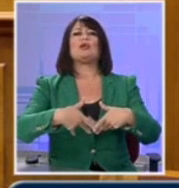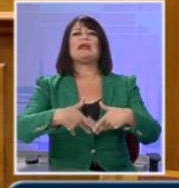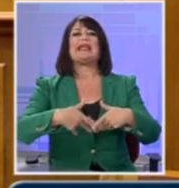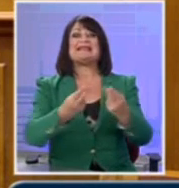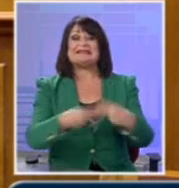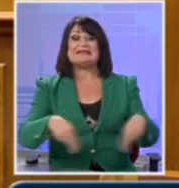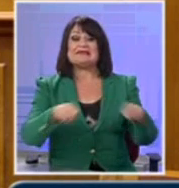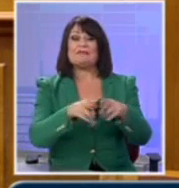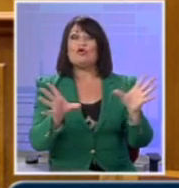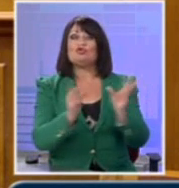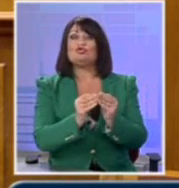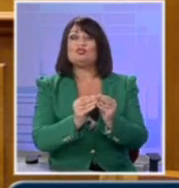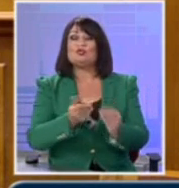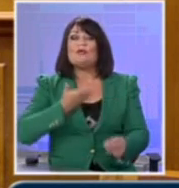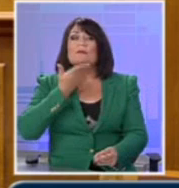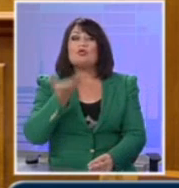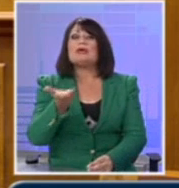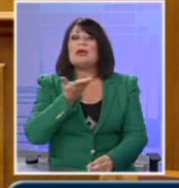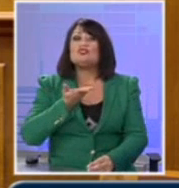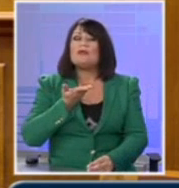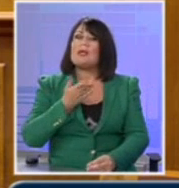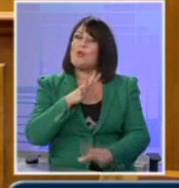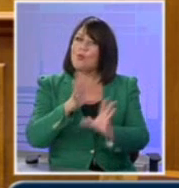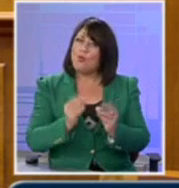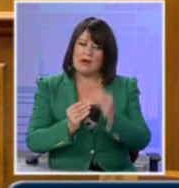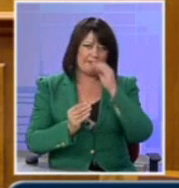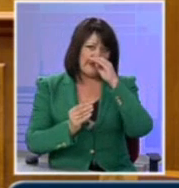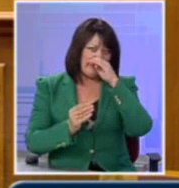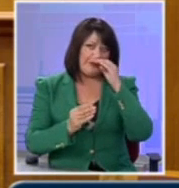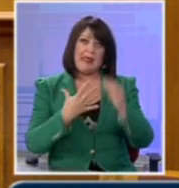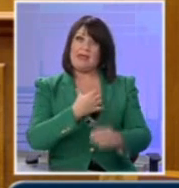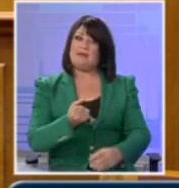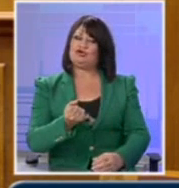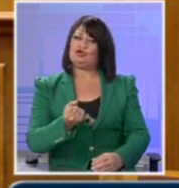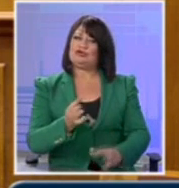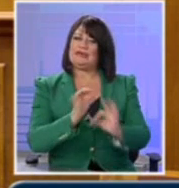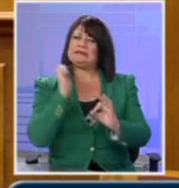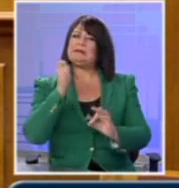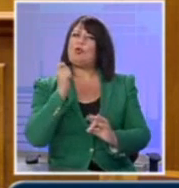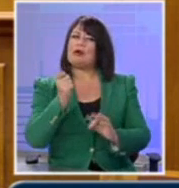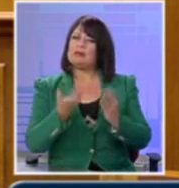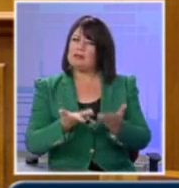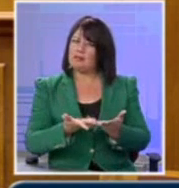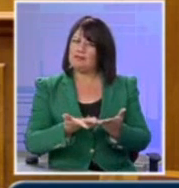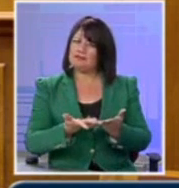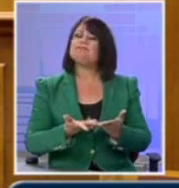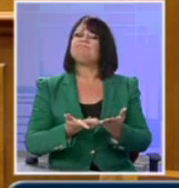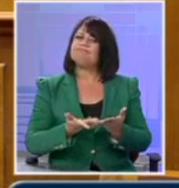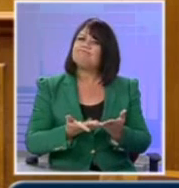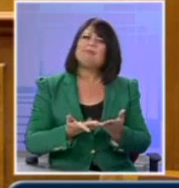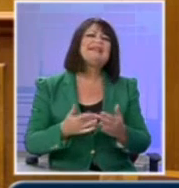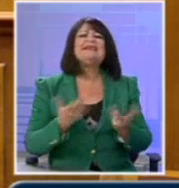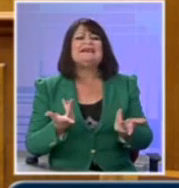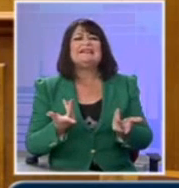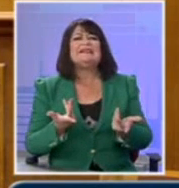Συμβουλίου, ενός θεσμού που θα ενισχύσει παραπέρα την αξιοπιστία στη δημοσιονομική πολιτική και θα αφήσει τη λογική